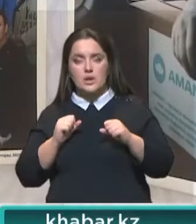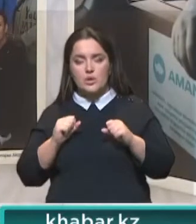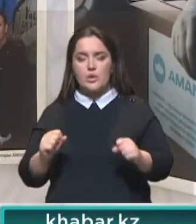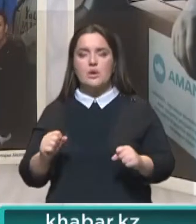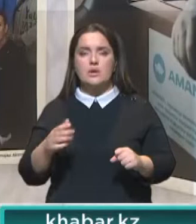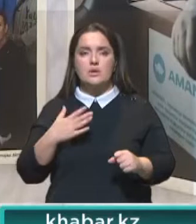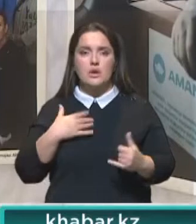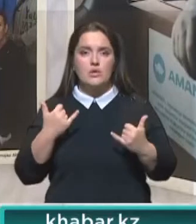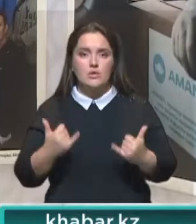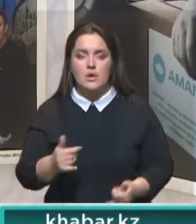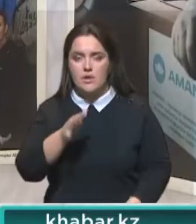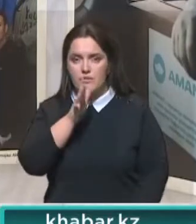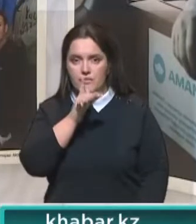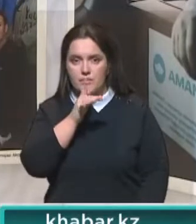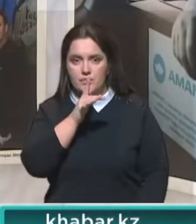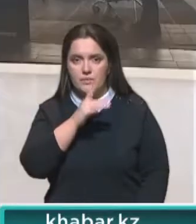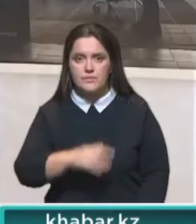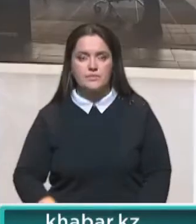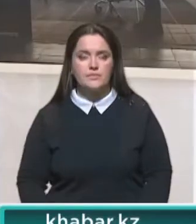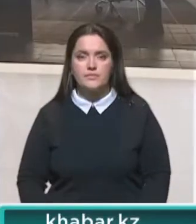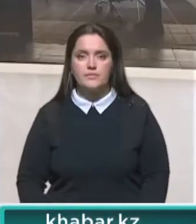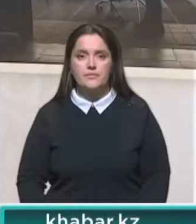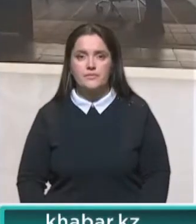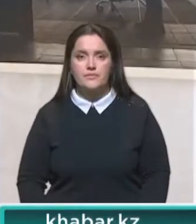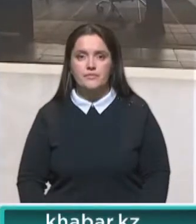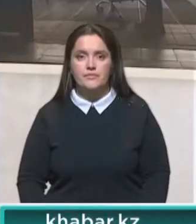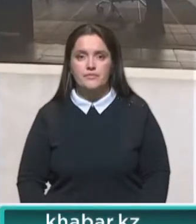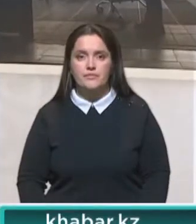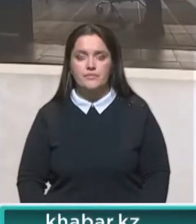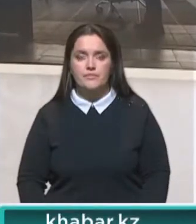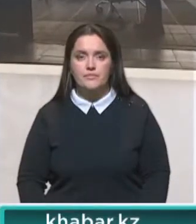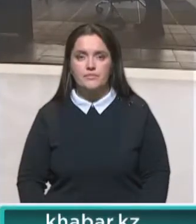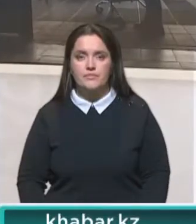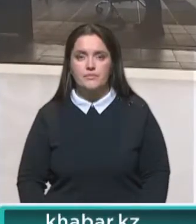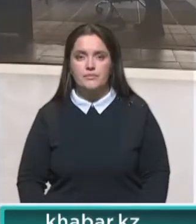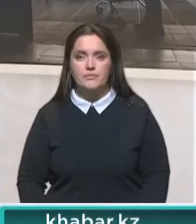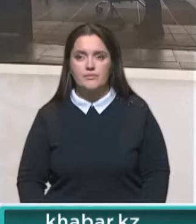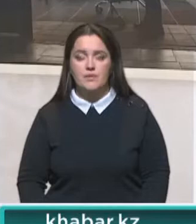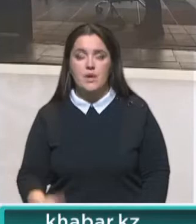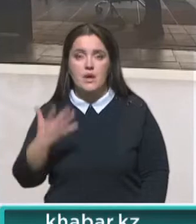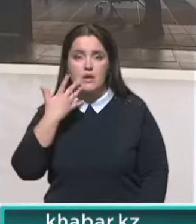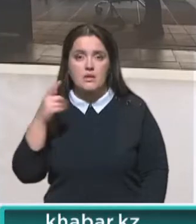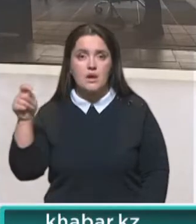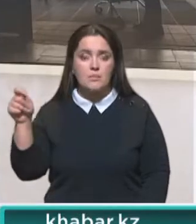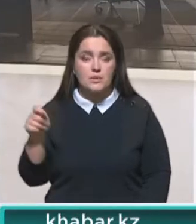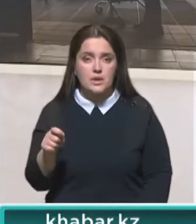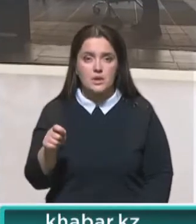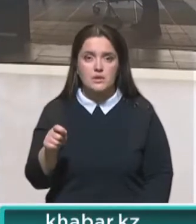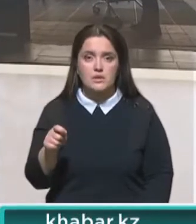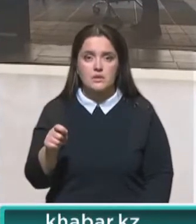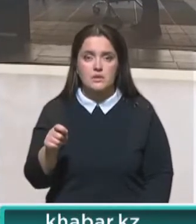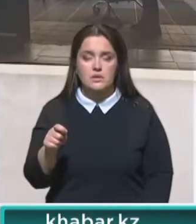нашего современного вот, мира. Когда приехали фуры с Северо-Казахстанской области, они отправили